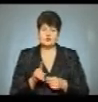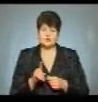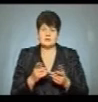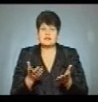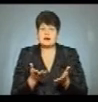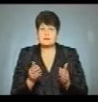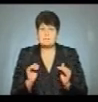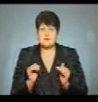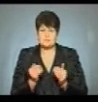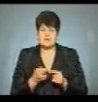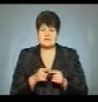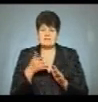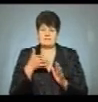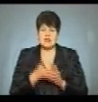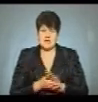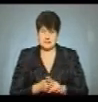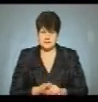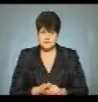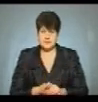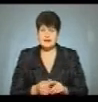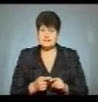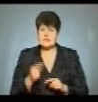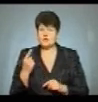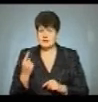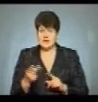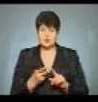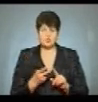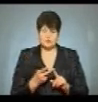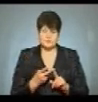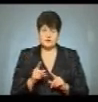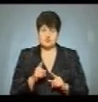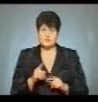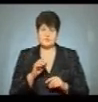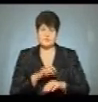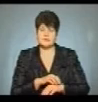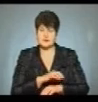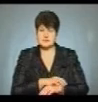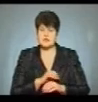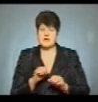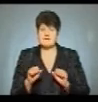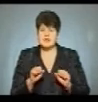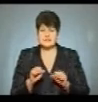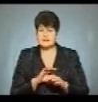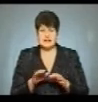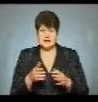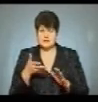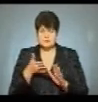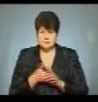чином мінімізувати ці втрати. Це одне. Друге, що радянська влада не визнавала і не допускала,